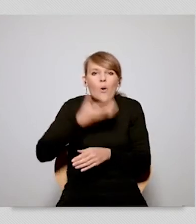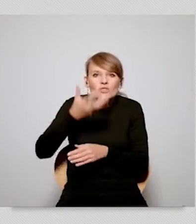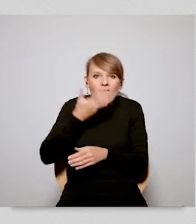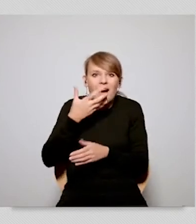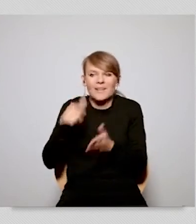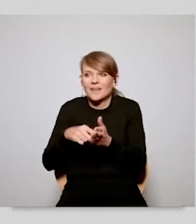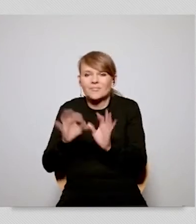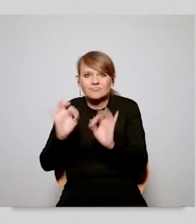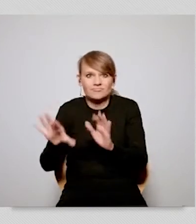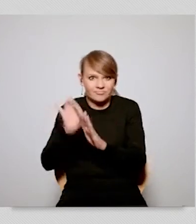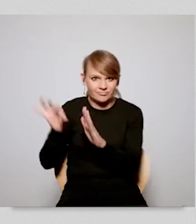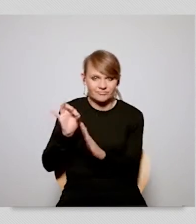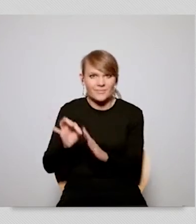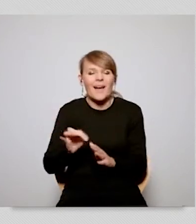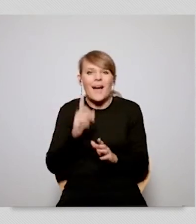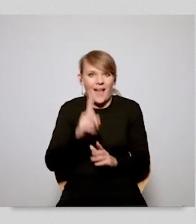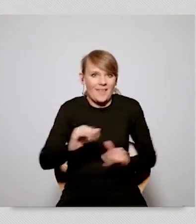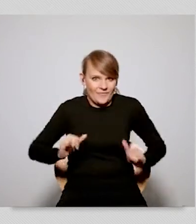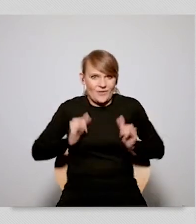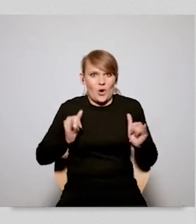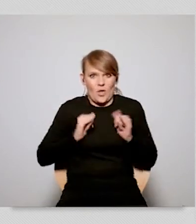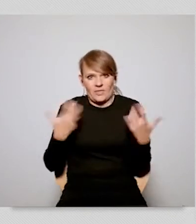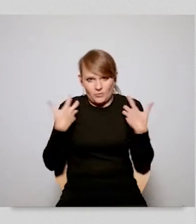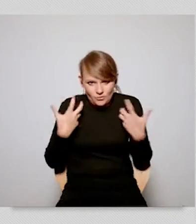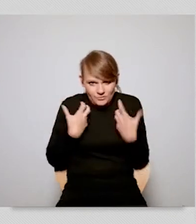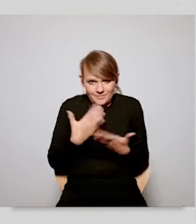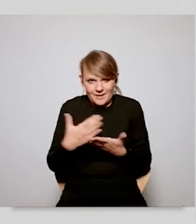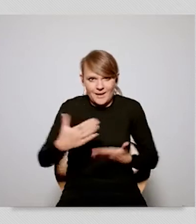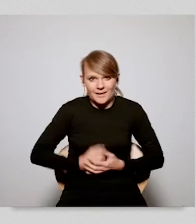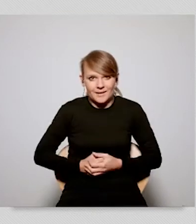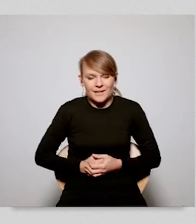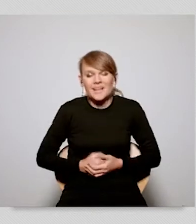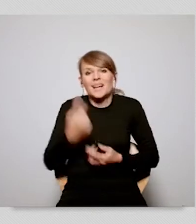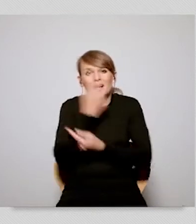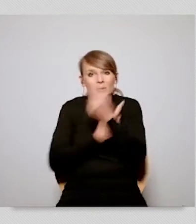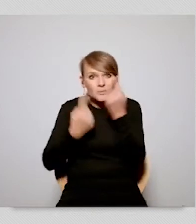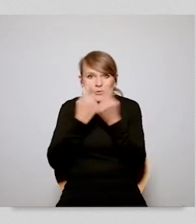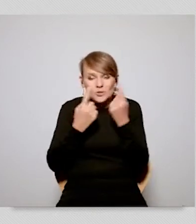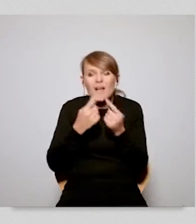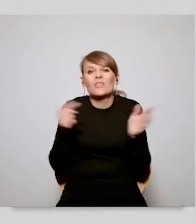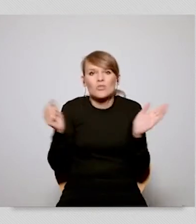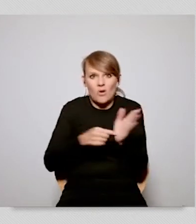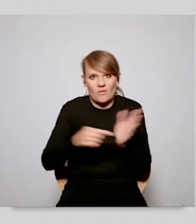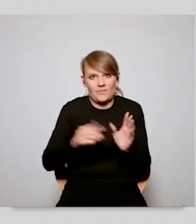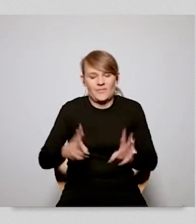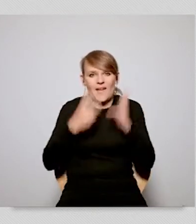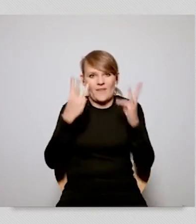jednak w komforcie żyli. Więc to mi się wydaje w tej chwili jest to najważniejsze,